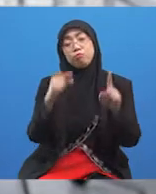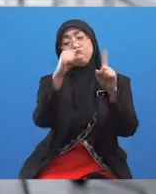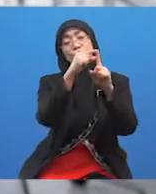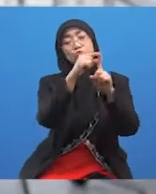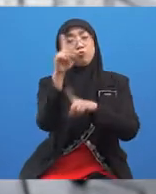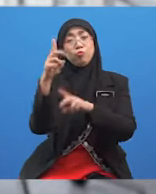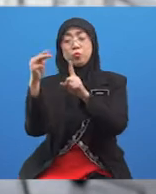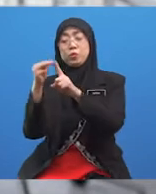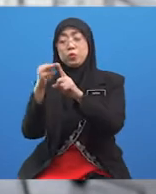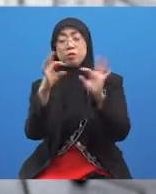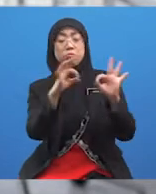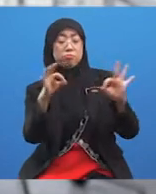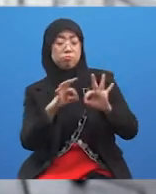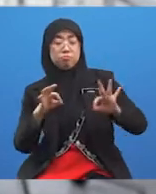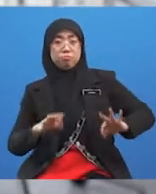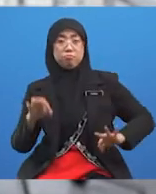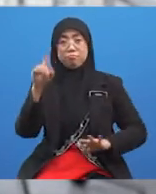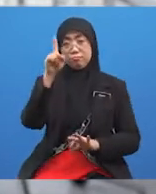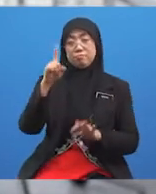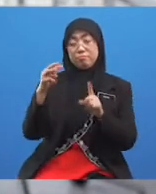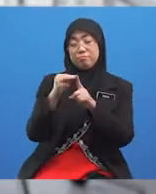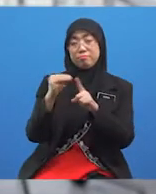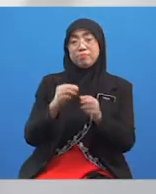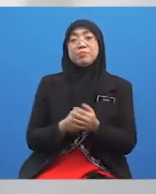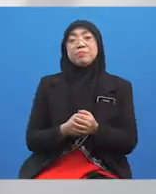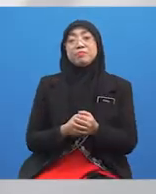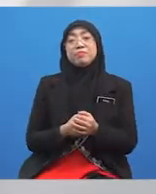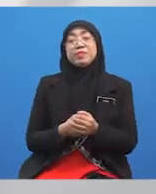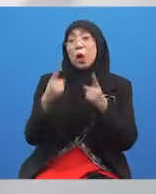1 wakah. Jawapannya adalah seperti berikut.